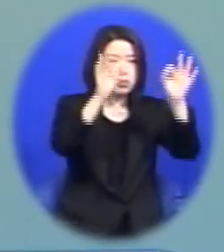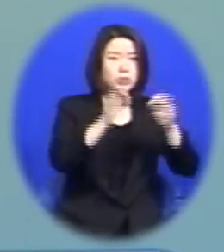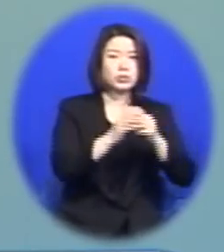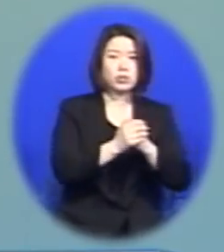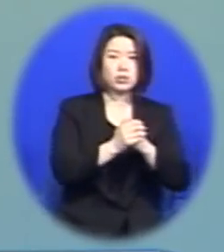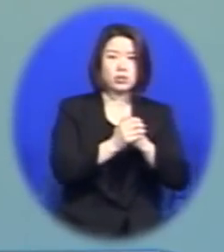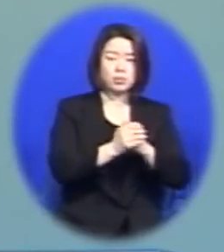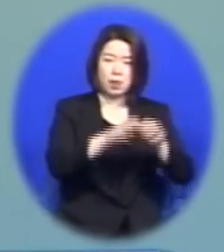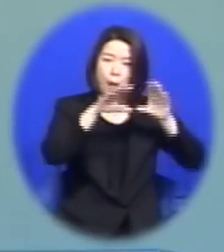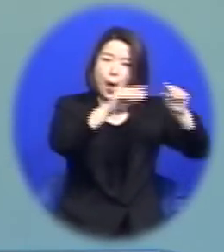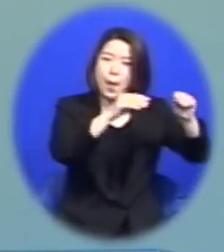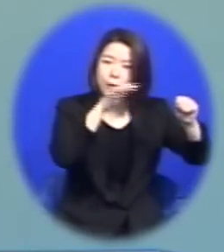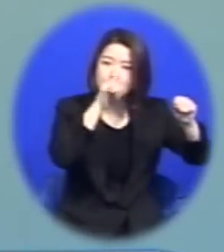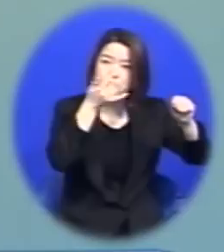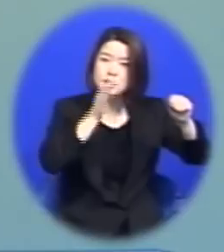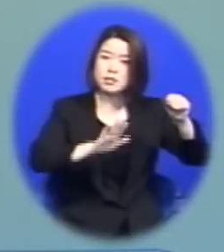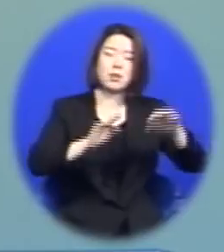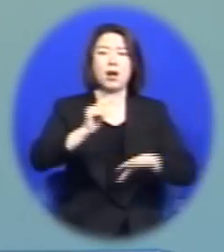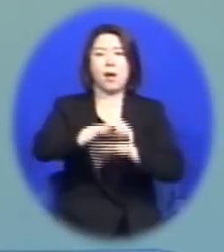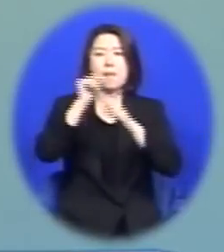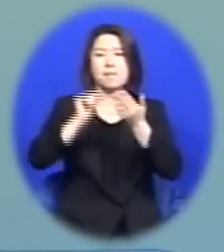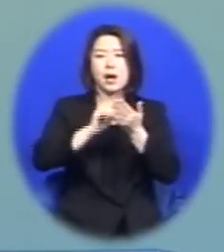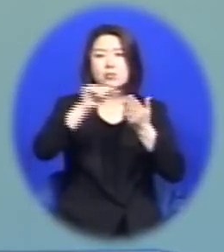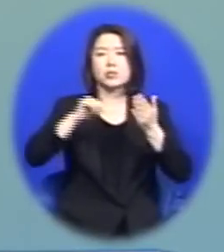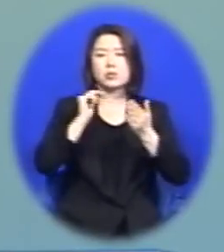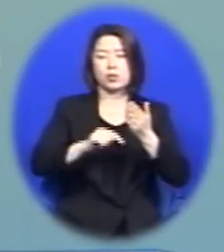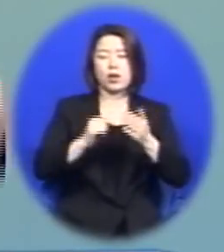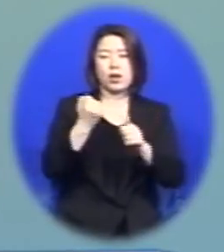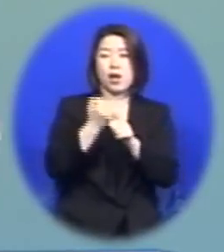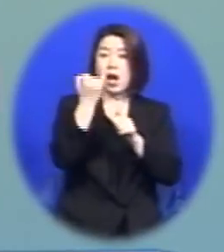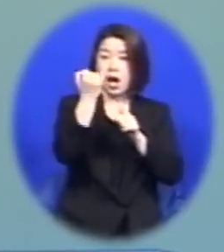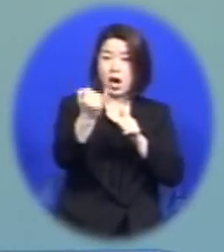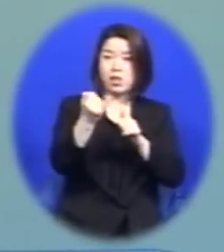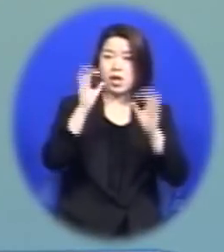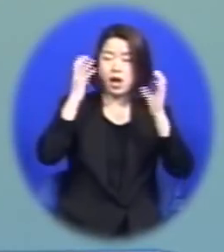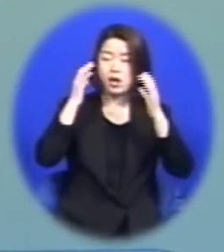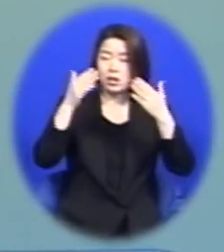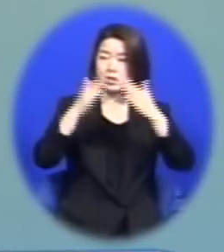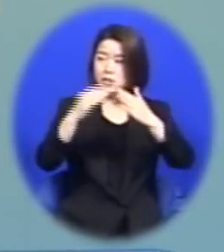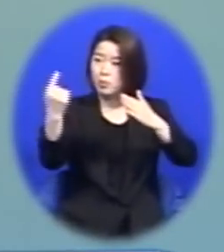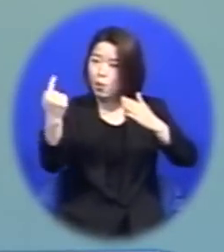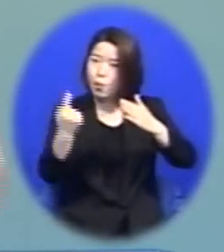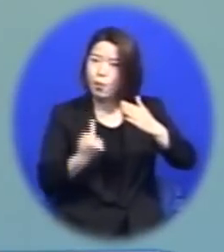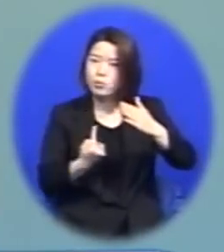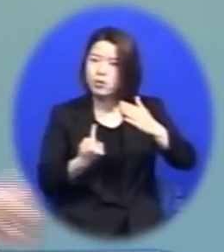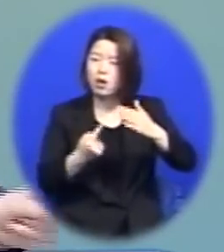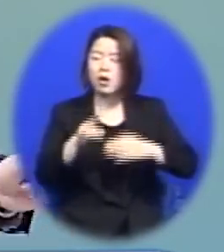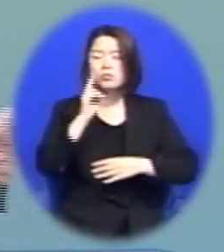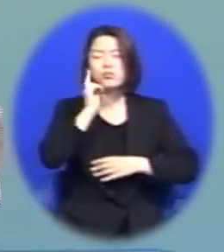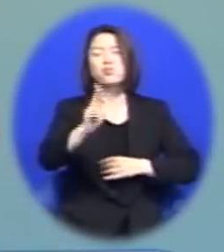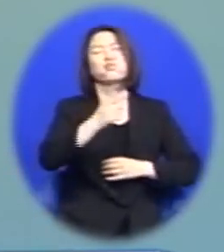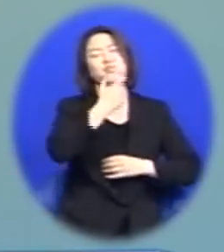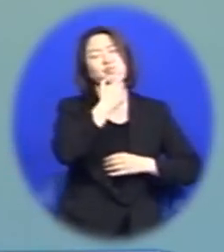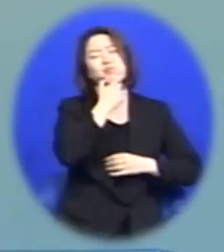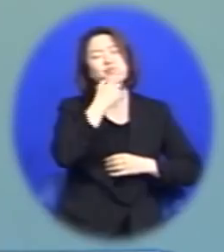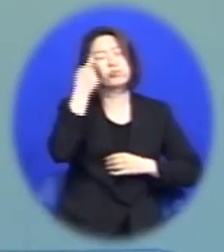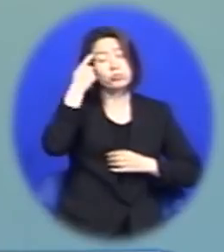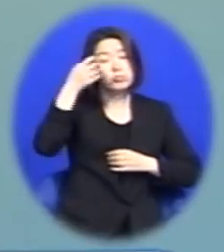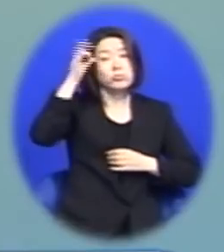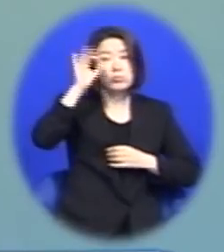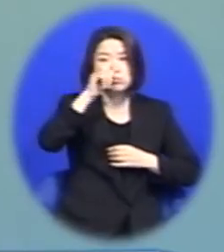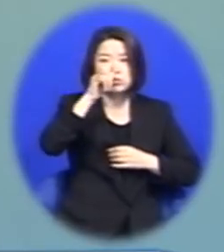닻 었지만 마음속에 아내와 아이가 집에 들어오는 것이 너무나 싫은 생각이 들